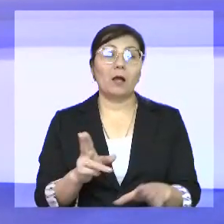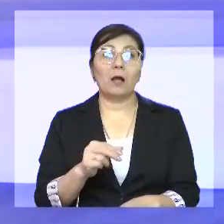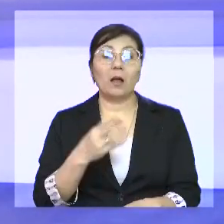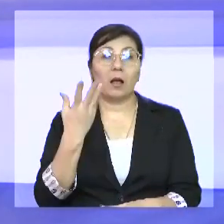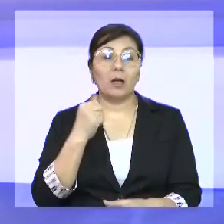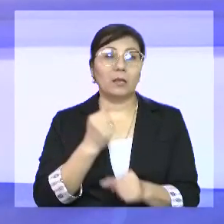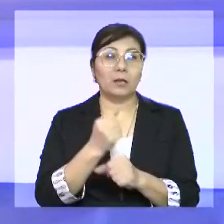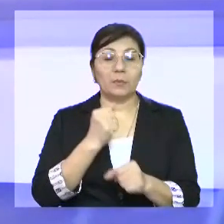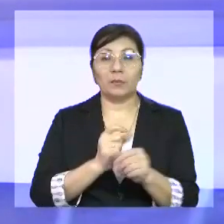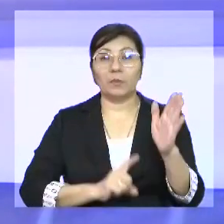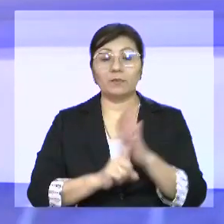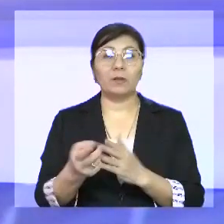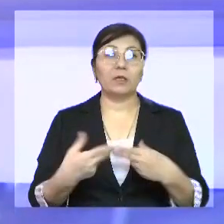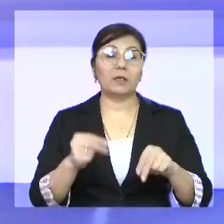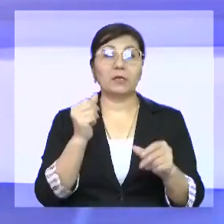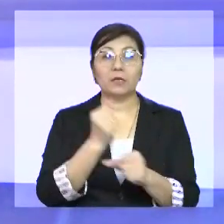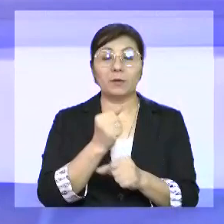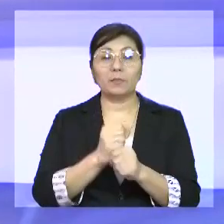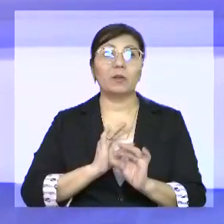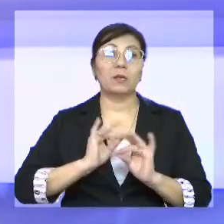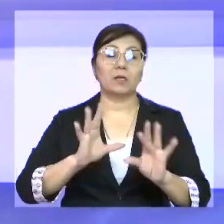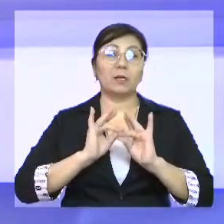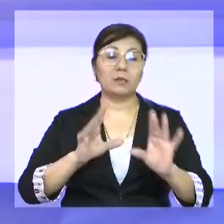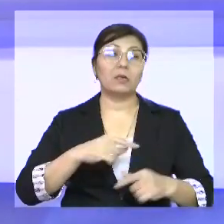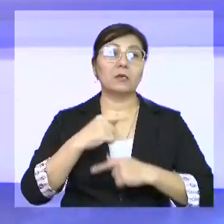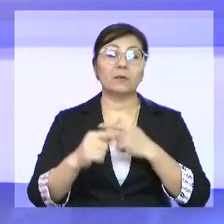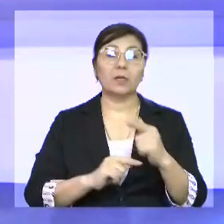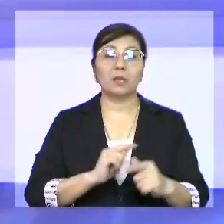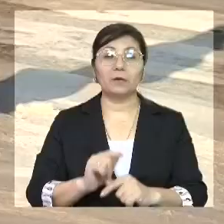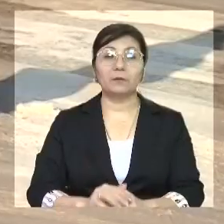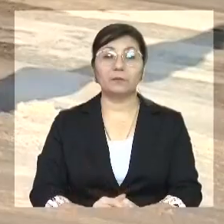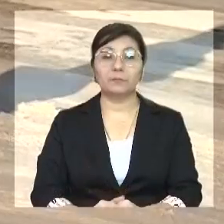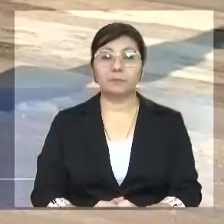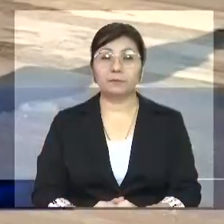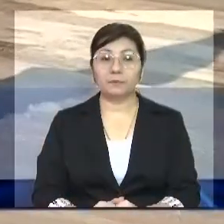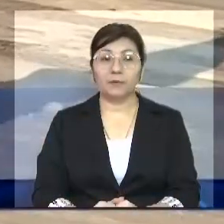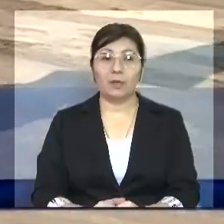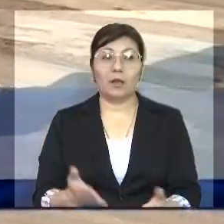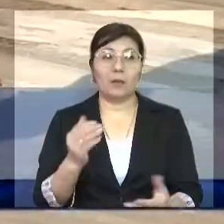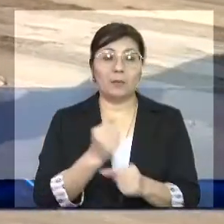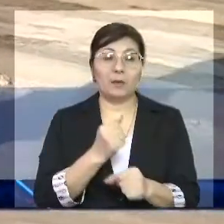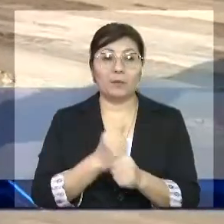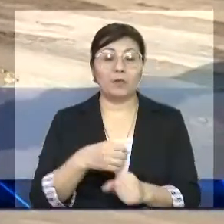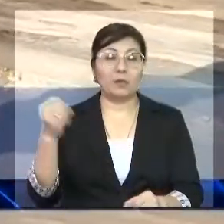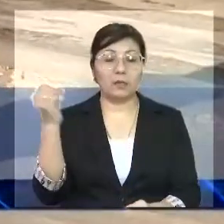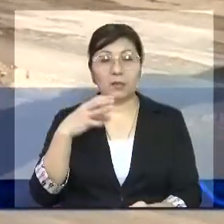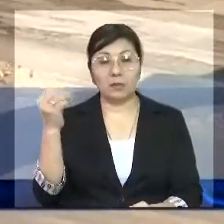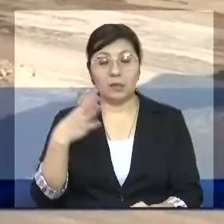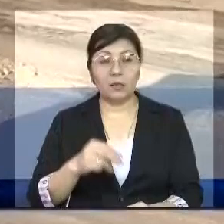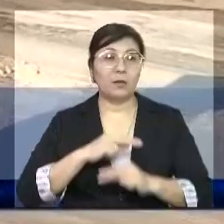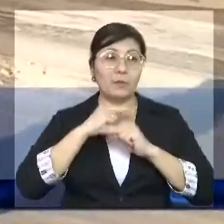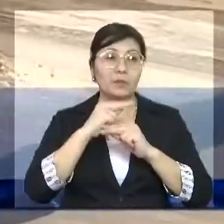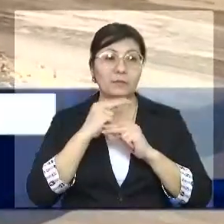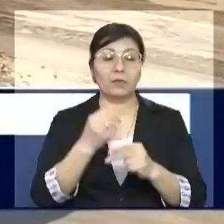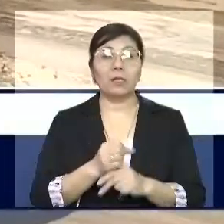они заработают и в каких местах установлены, расскажет Динара Абдуалиева. При установке светофоров учитывались статистика